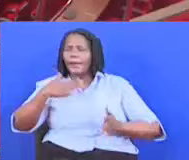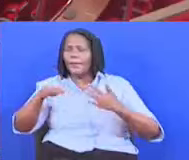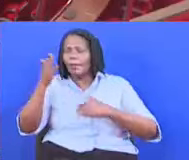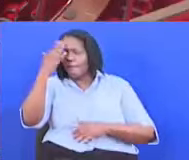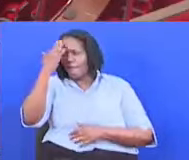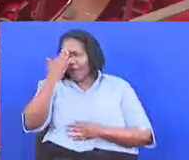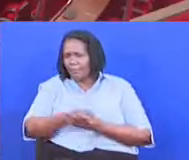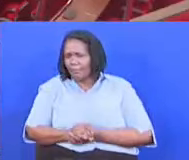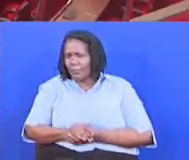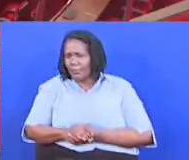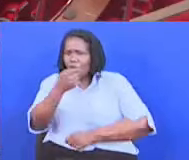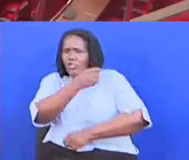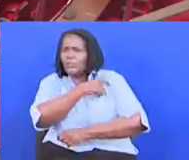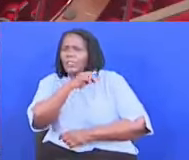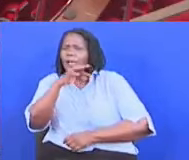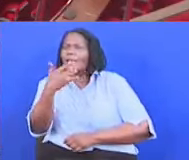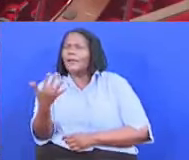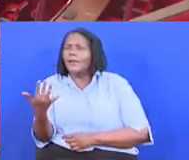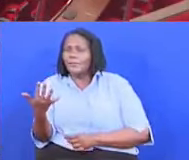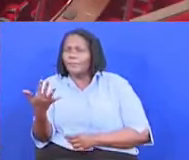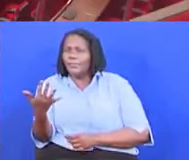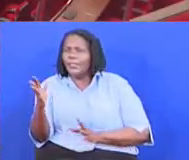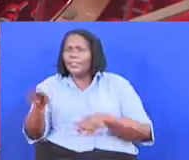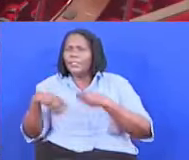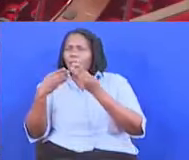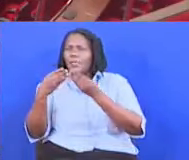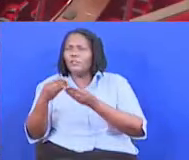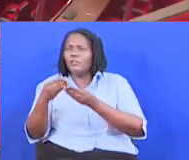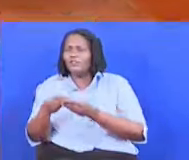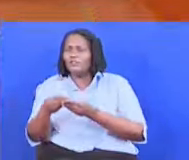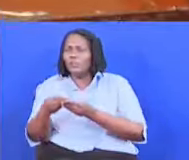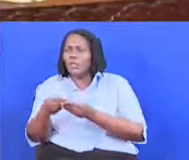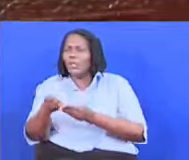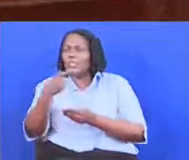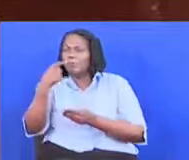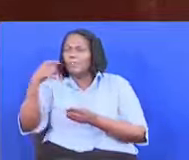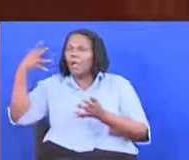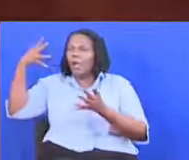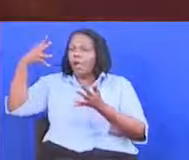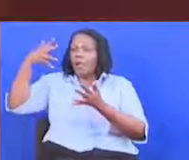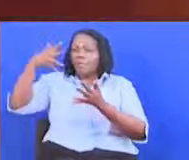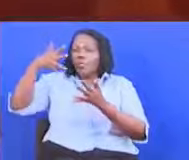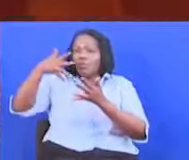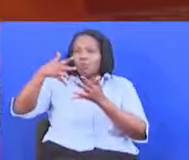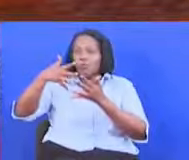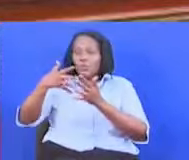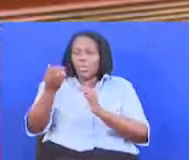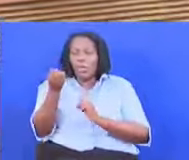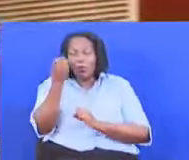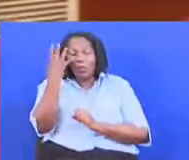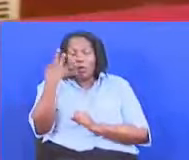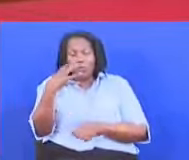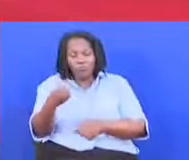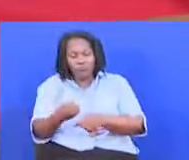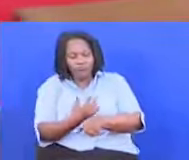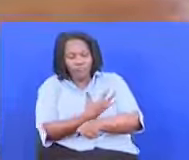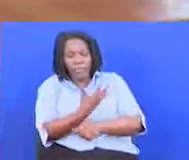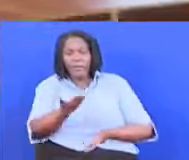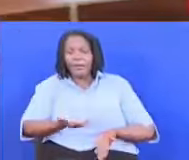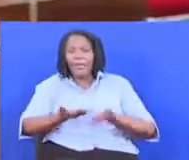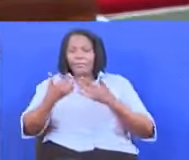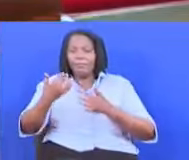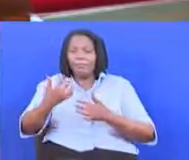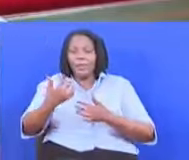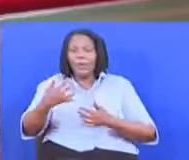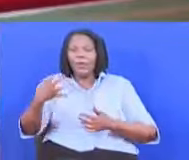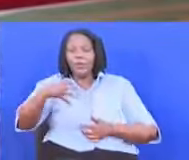zinatoa huduma ya tiba ya mionzi kwa wagonjwa wa saratani hapa nchini? Swali hili linajibiwa na Waziri wa Afya Mheshimiwa